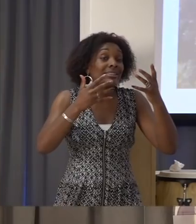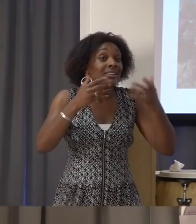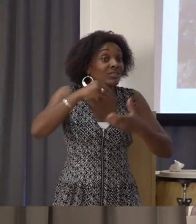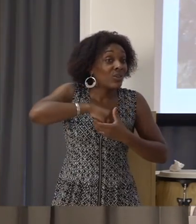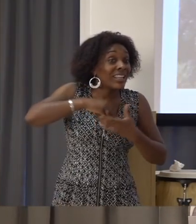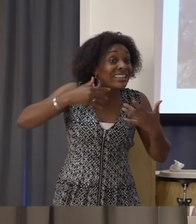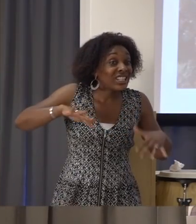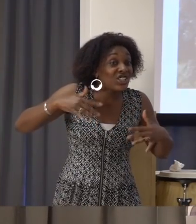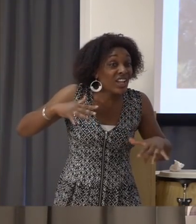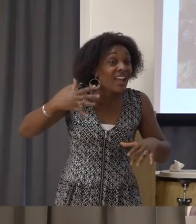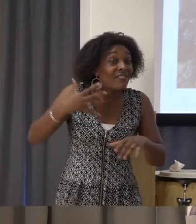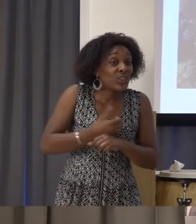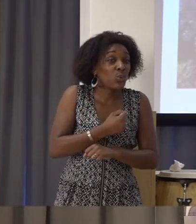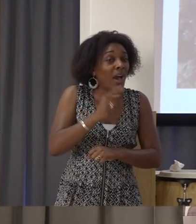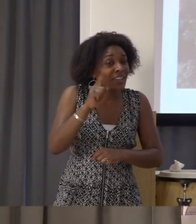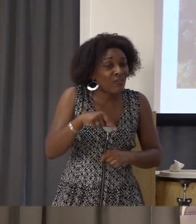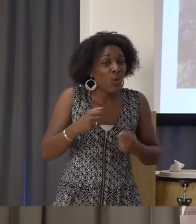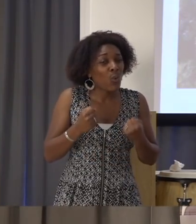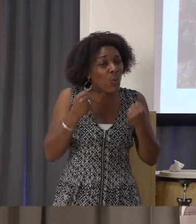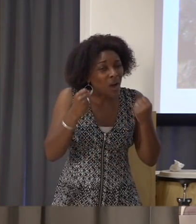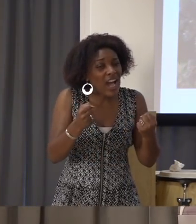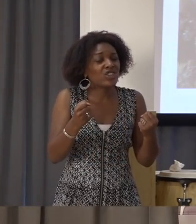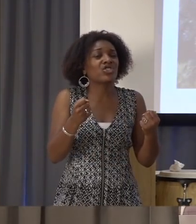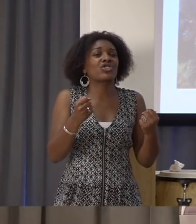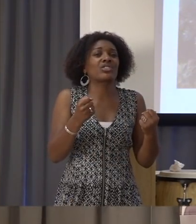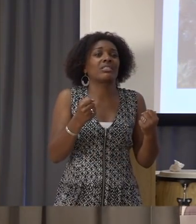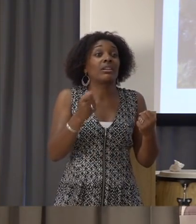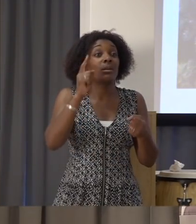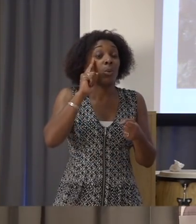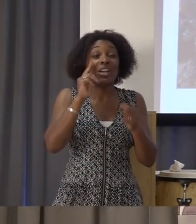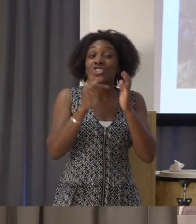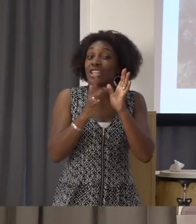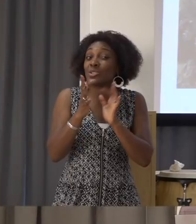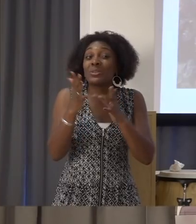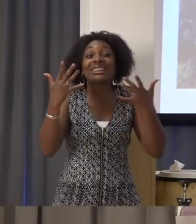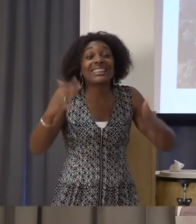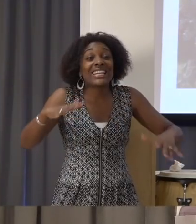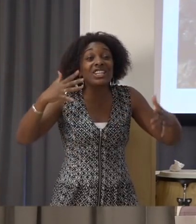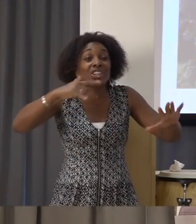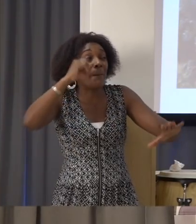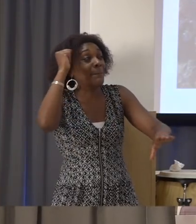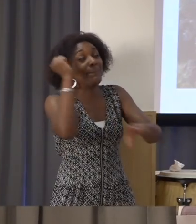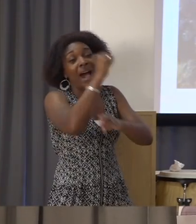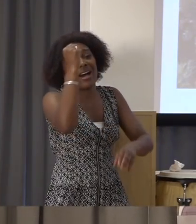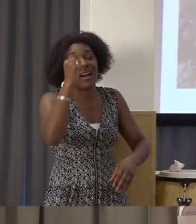nous devons prendre courage. Car le Seigneur a vaincu le monde.